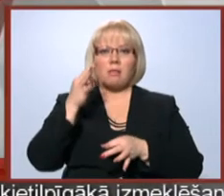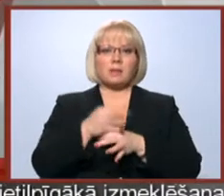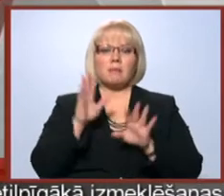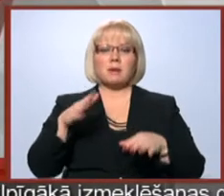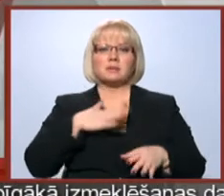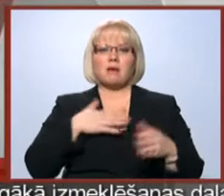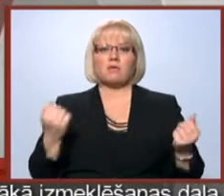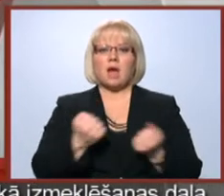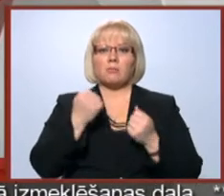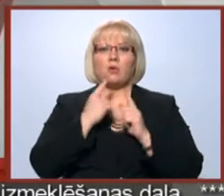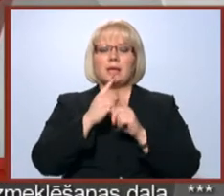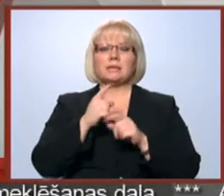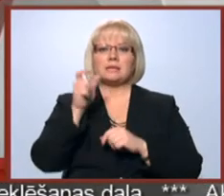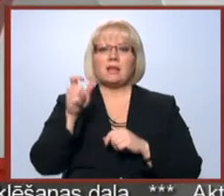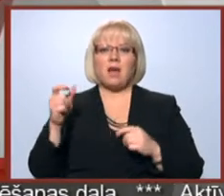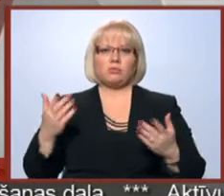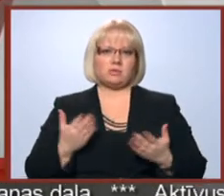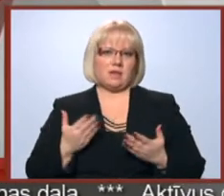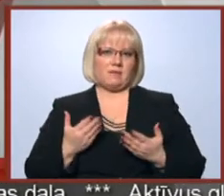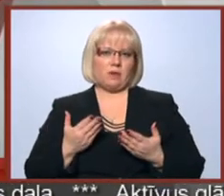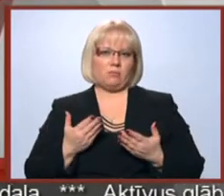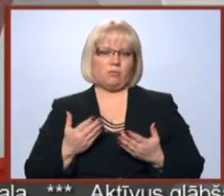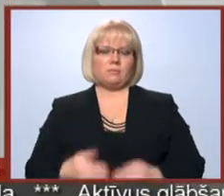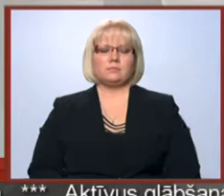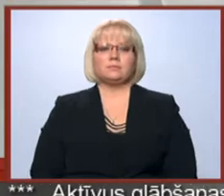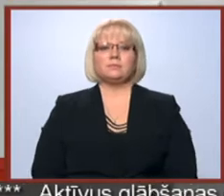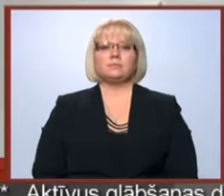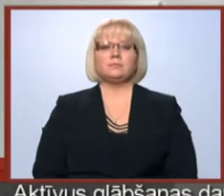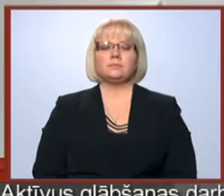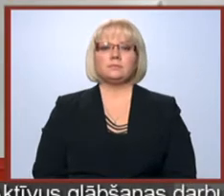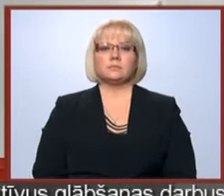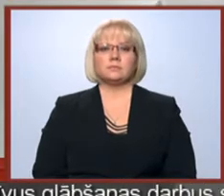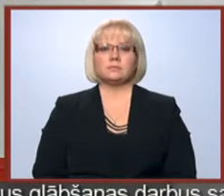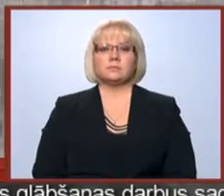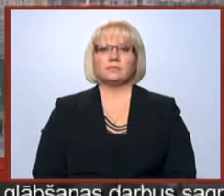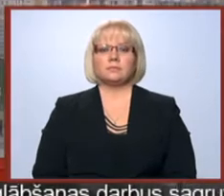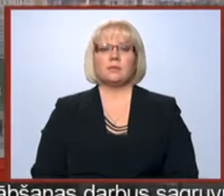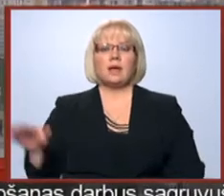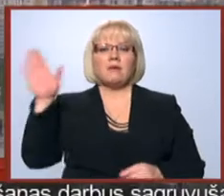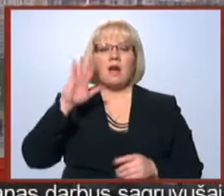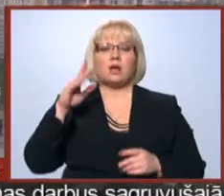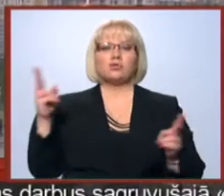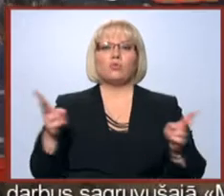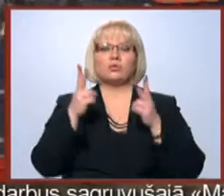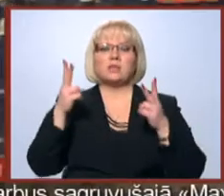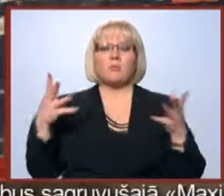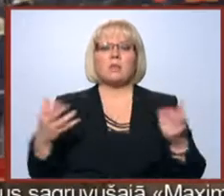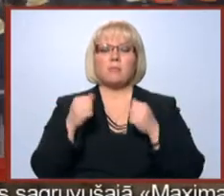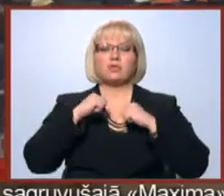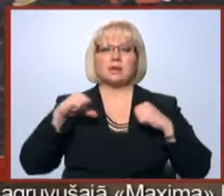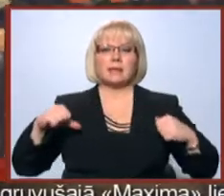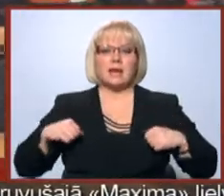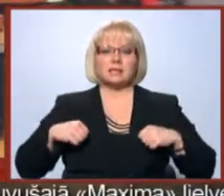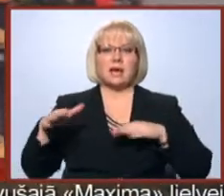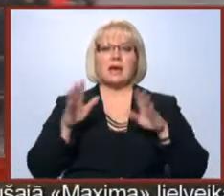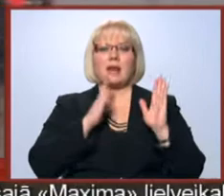atbildīgākiem par savu darbinieku un līdzcilvēku dzīvību. Un turpina Judita Čunka. Valsts ugunsdzēsības un glābšanas dienests